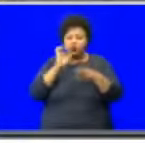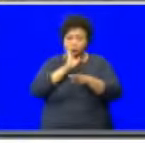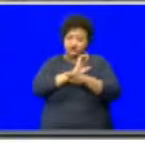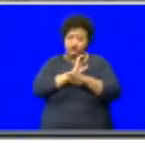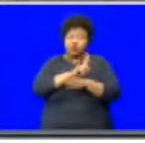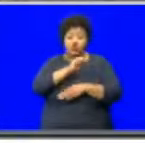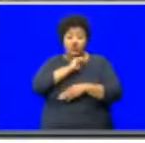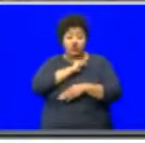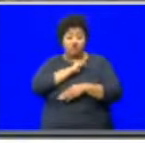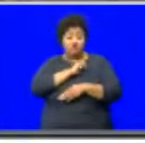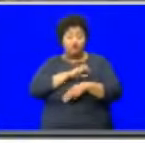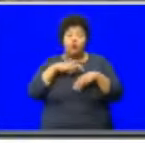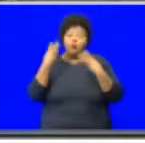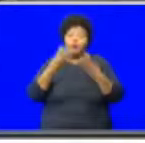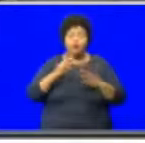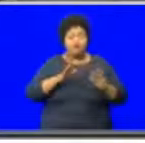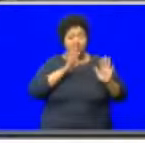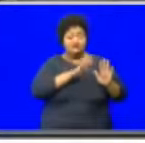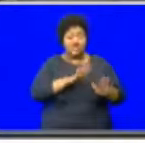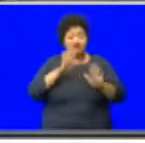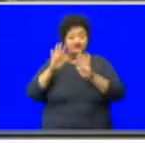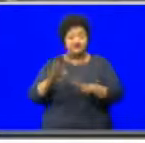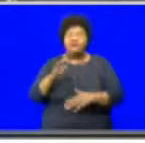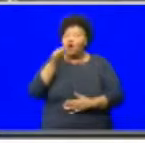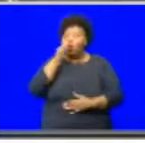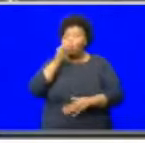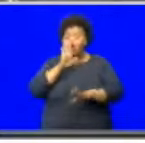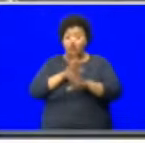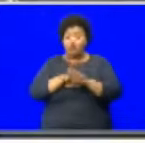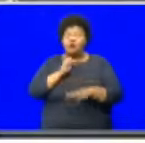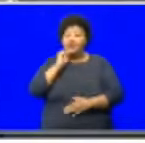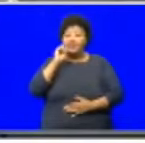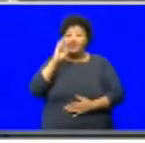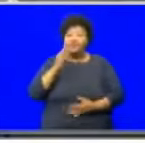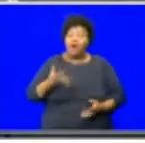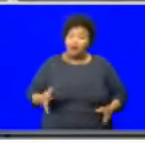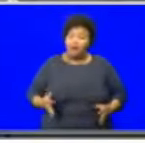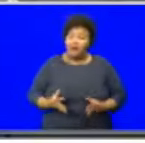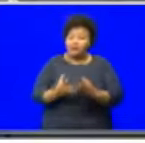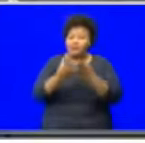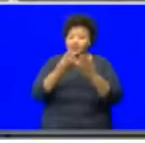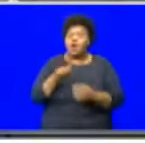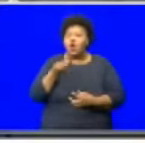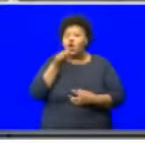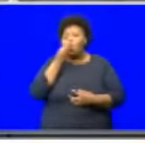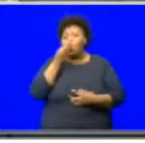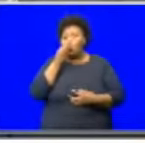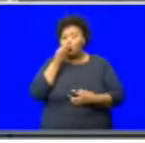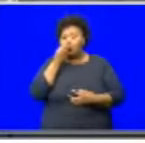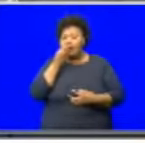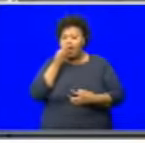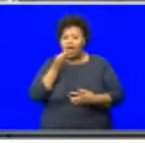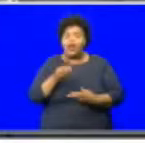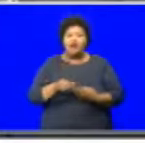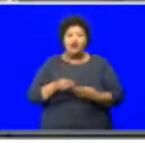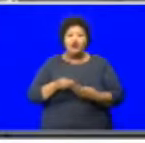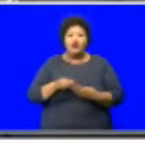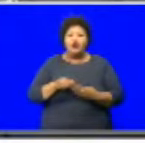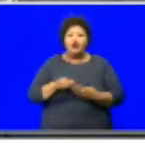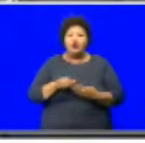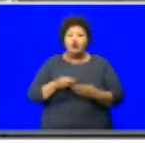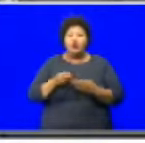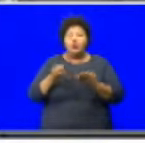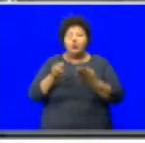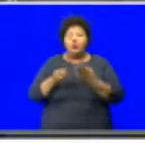kudla abalimi noma bangalima kuyafa lokudla. Abatholi kudla. Manje ke sicela abantu